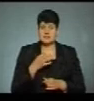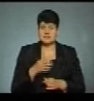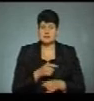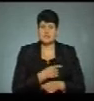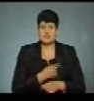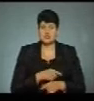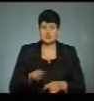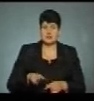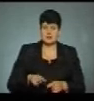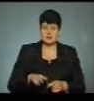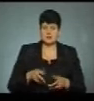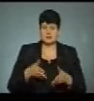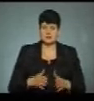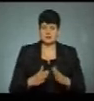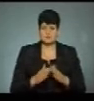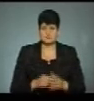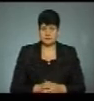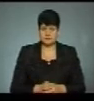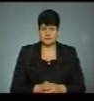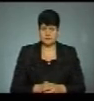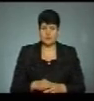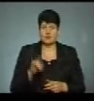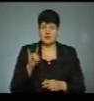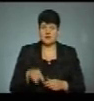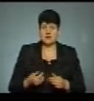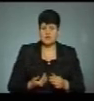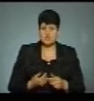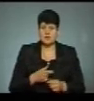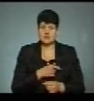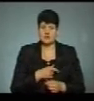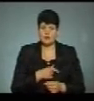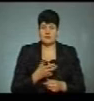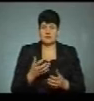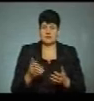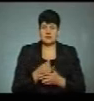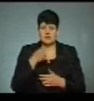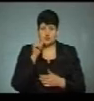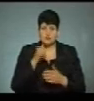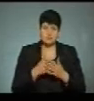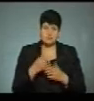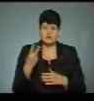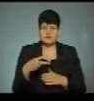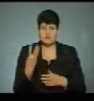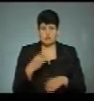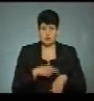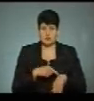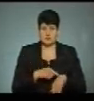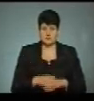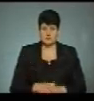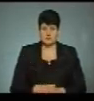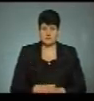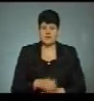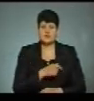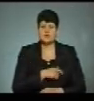медична директорка пологового Ольга Сидорчук. Каже, у вікні життя чергові лікарі знайшли дівчинку вчора близько 23-ї години.